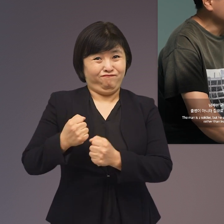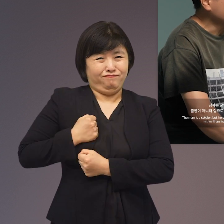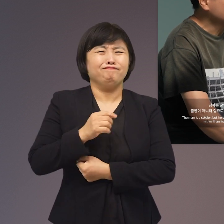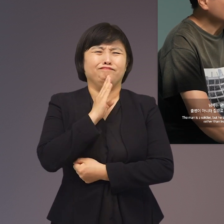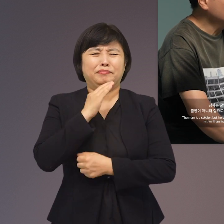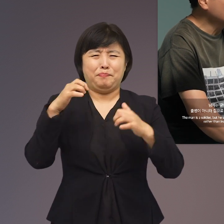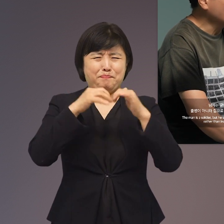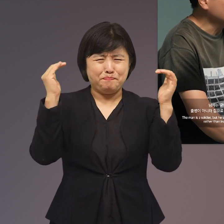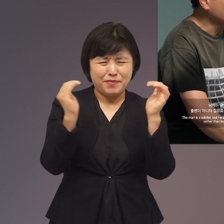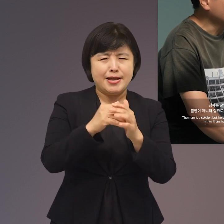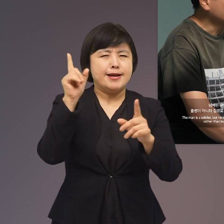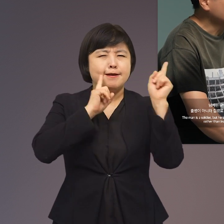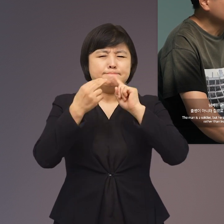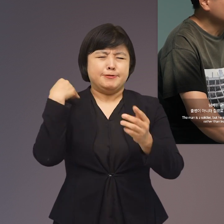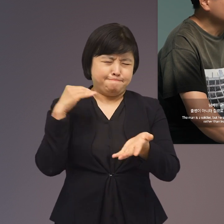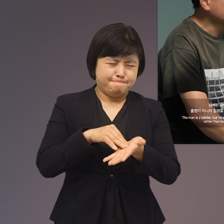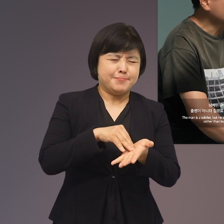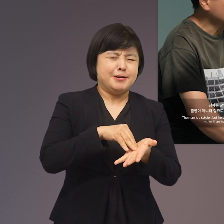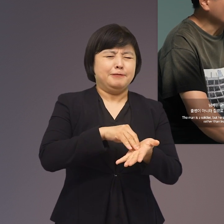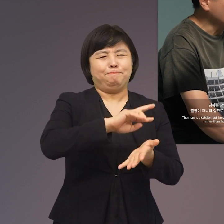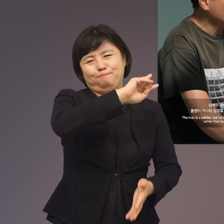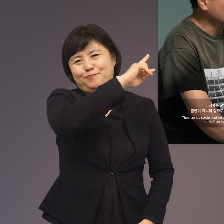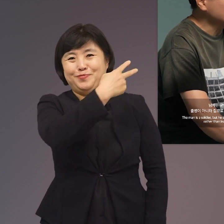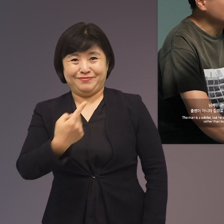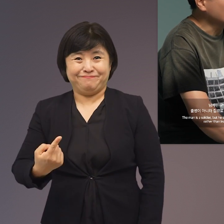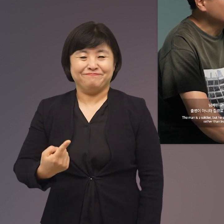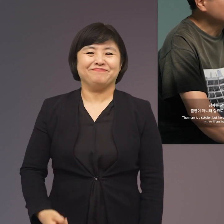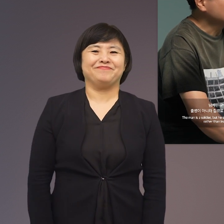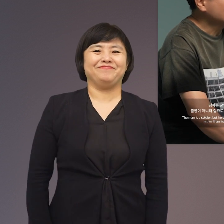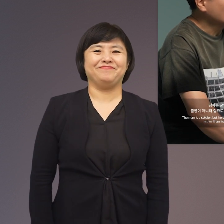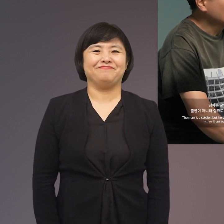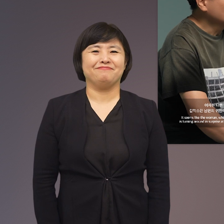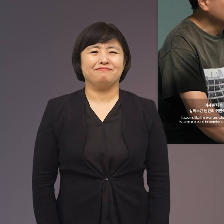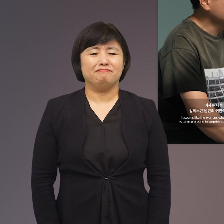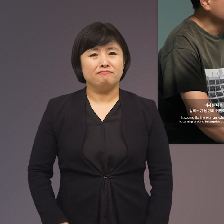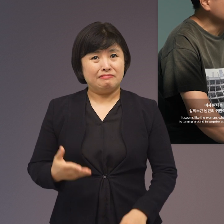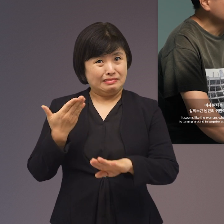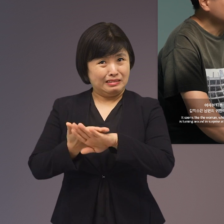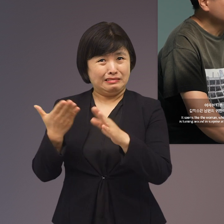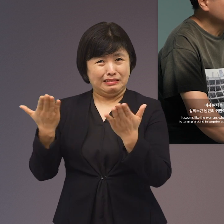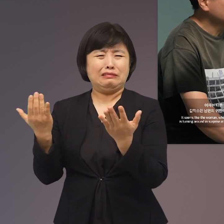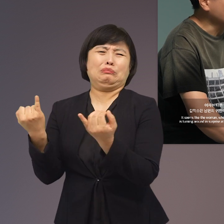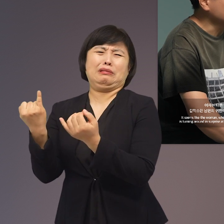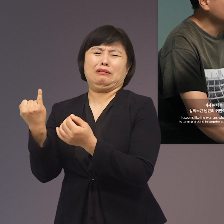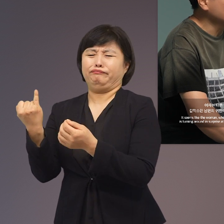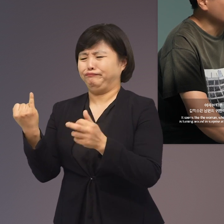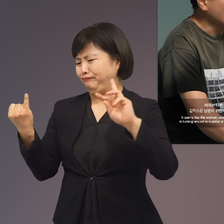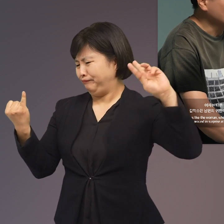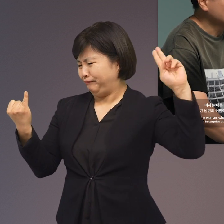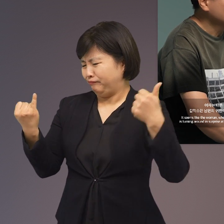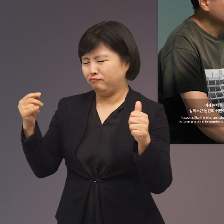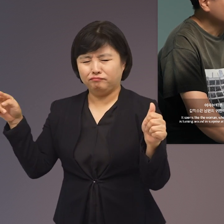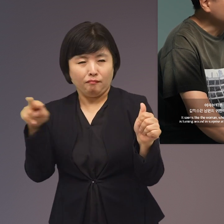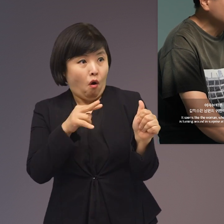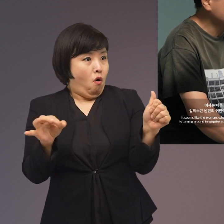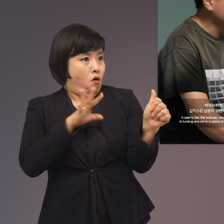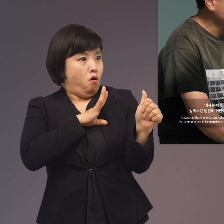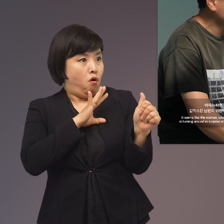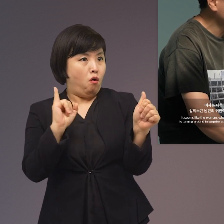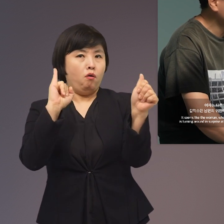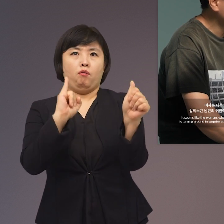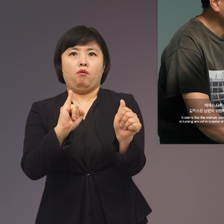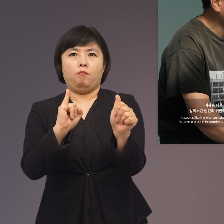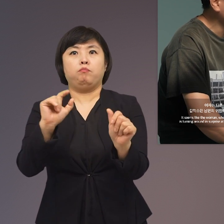남자는 군인입니다. 출병이 아니라 집으로 돌아온 것 같습니다. 여자는 다른 일을 하다가